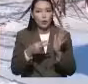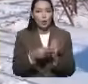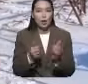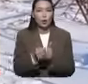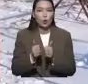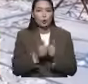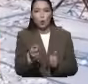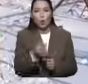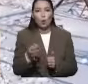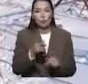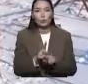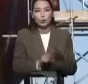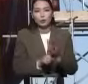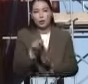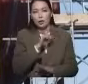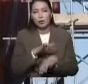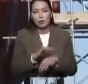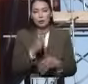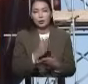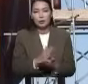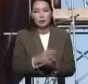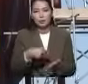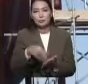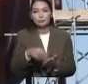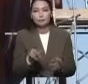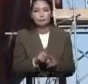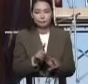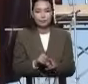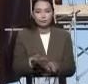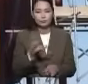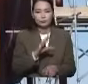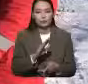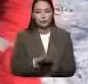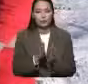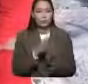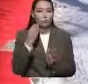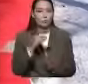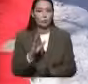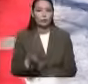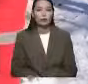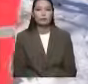көршілес облыстарда қолға алған, осылайша тұтынушылар сұранысы қанағаттандырылмақ.